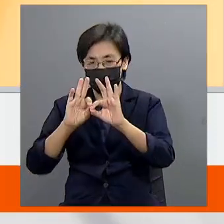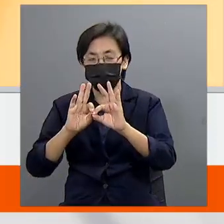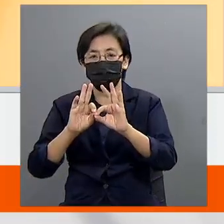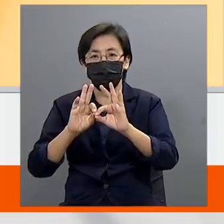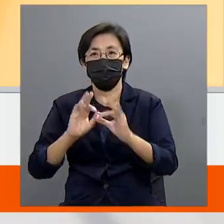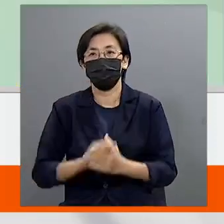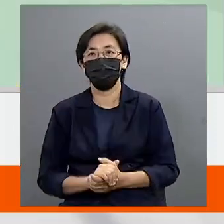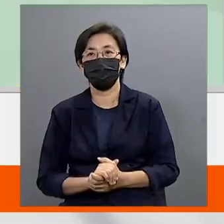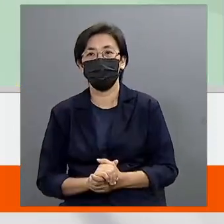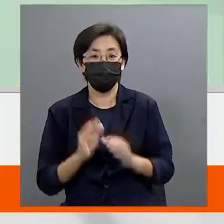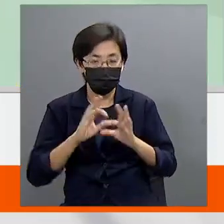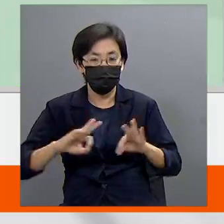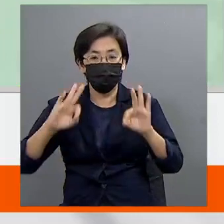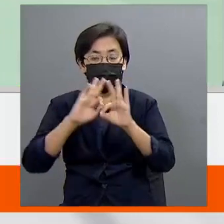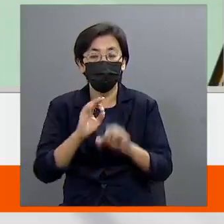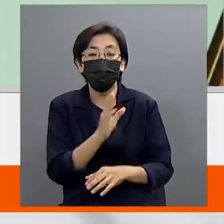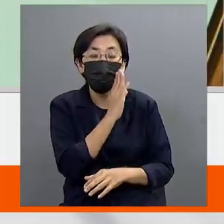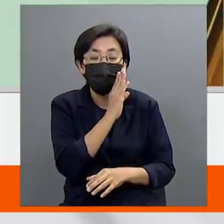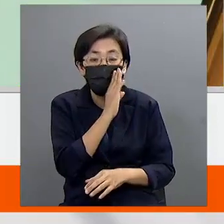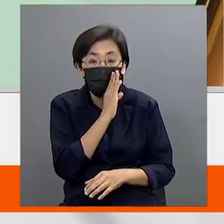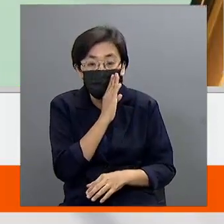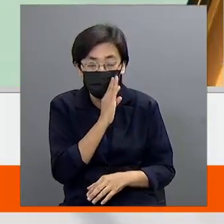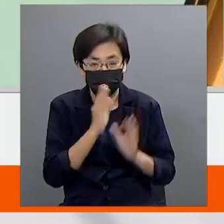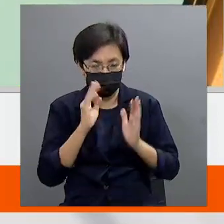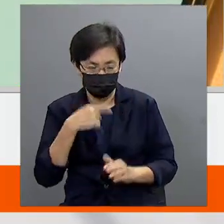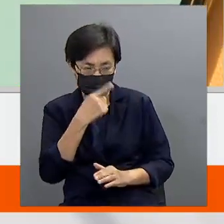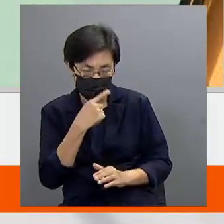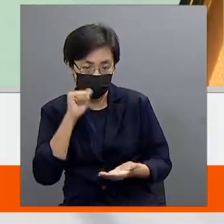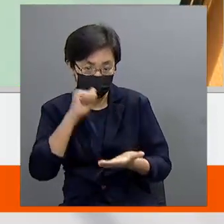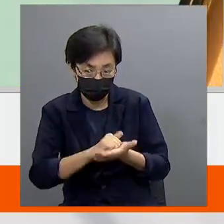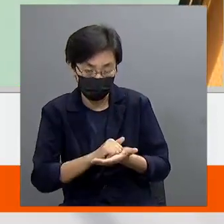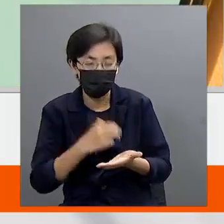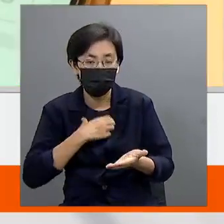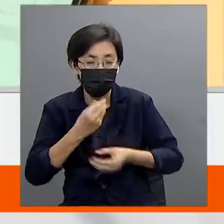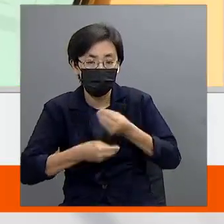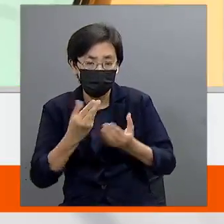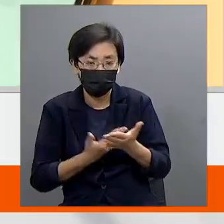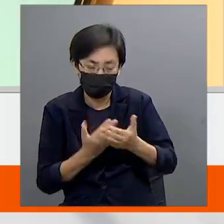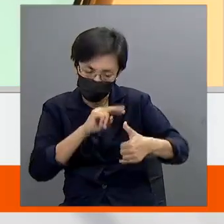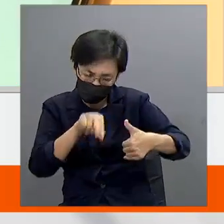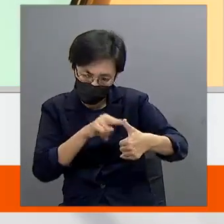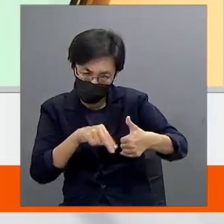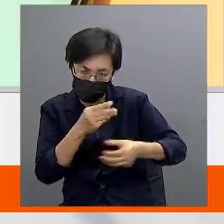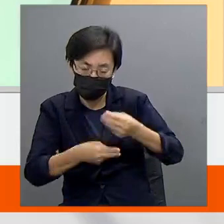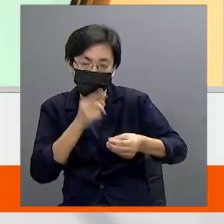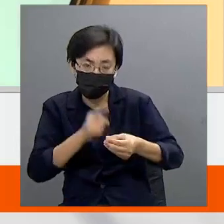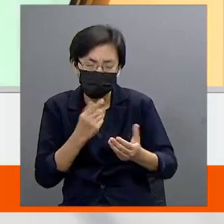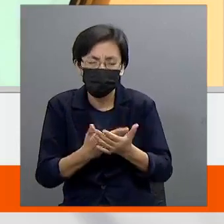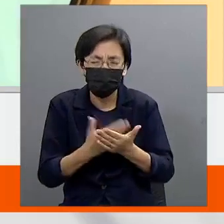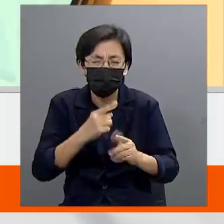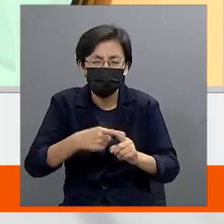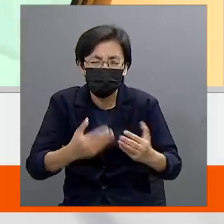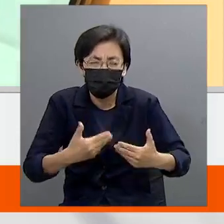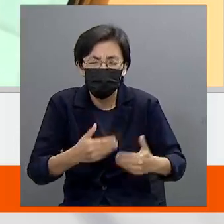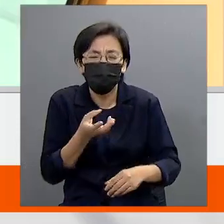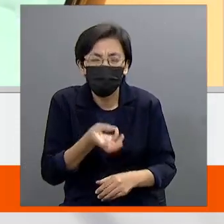าเขาทำให้เกิดกระบวนการคัดกรองคนที่สมควรจะเป็นผู้ค้าจะมีรายได้ต่อเดือนน้อยไม่เป็นผู้ที่มีรายได้ในจาก